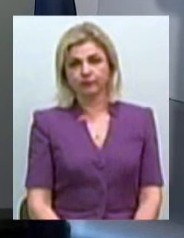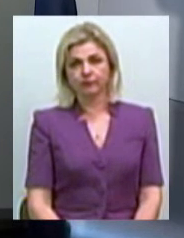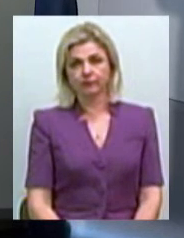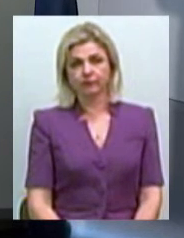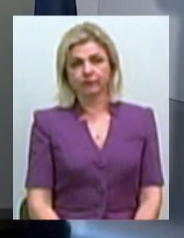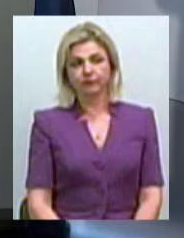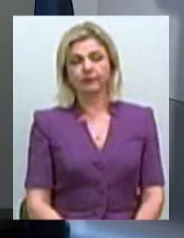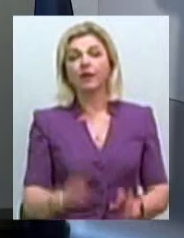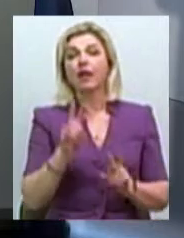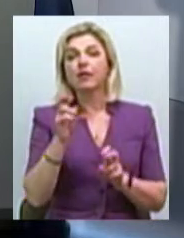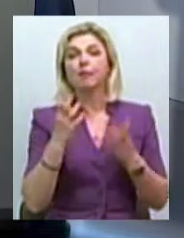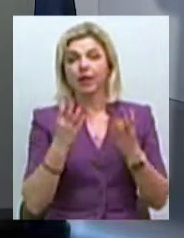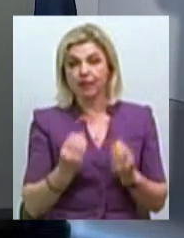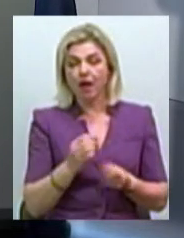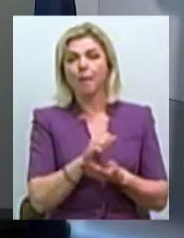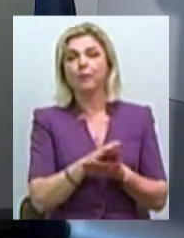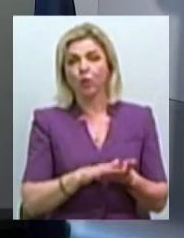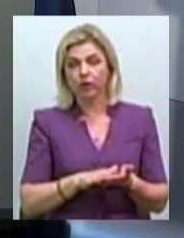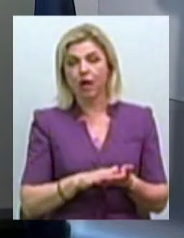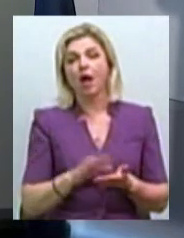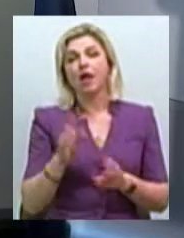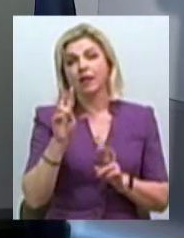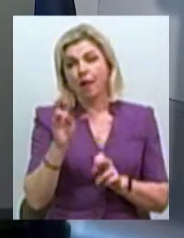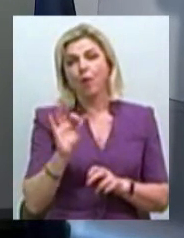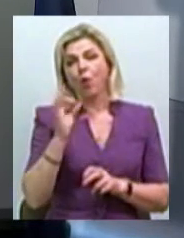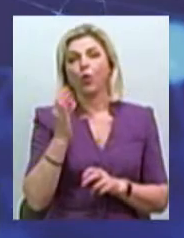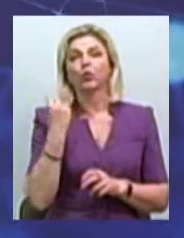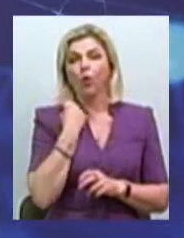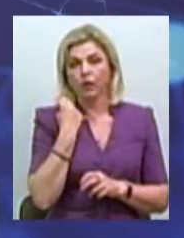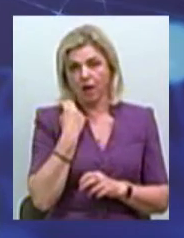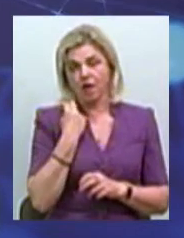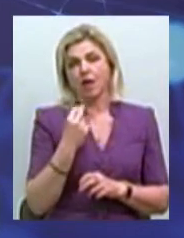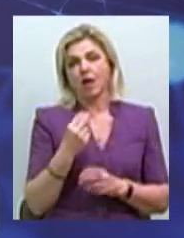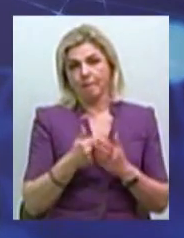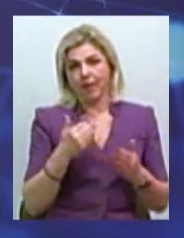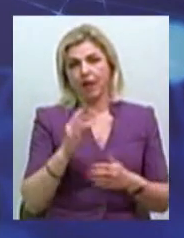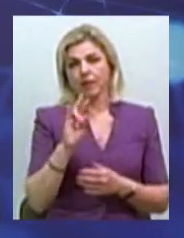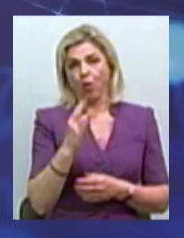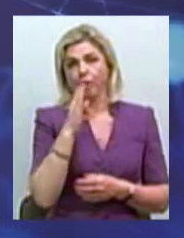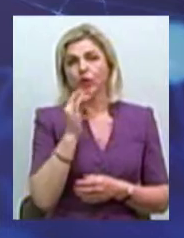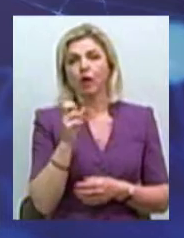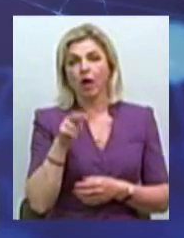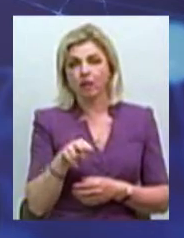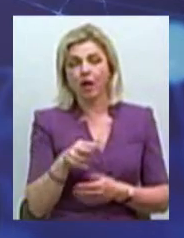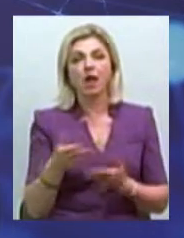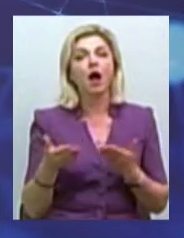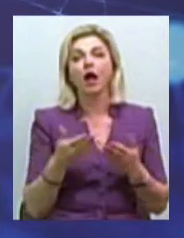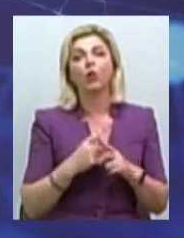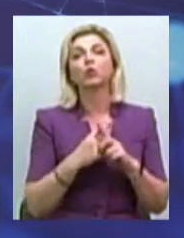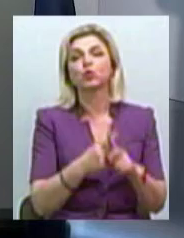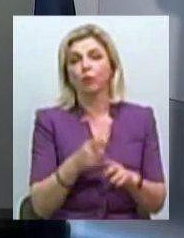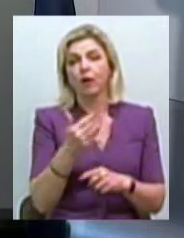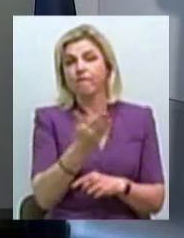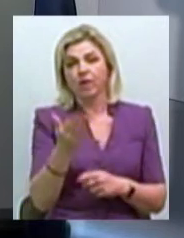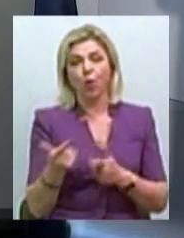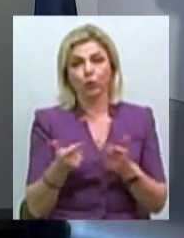Цими днями працюємо в прямому ефірі, а тема нашого ефіру – борги перед Миколаївводоканалом. Борис, будь ласка, на які поступки ви готові